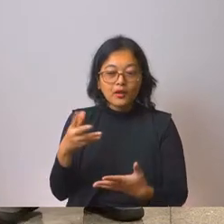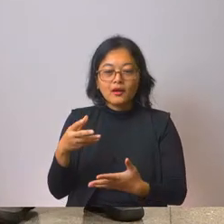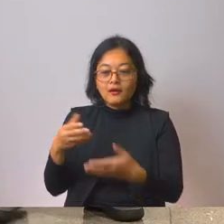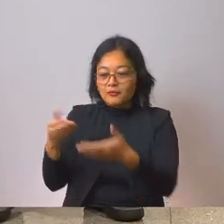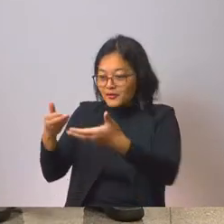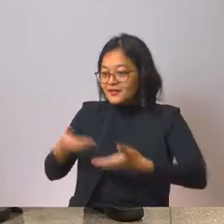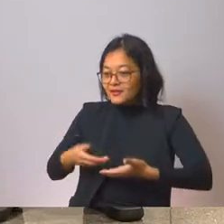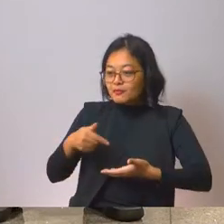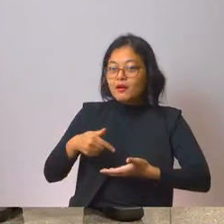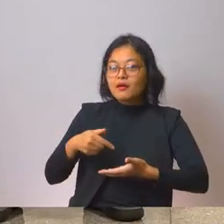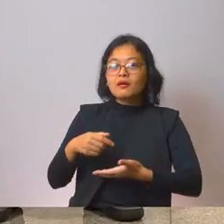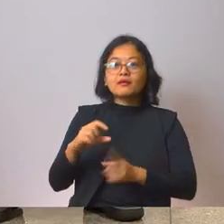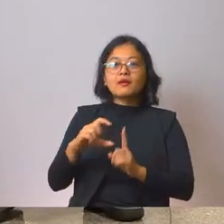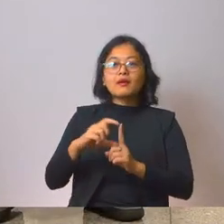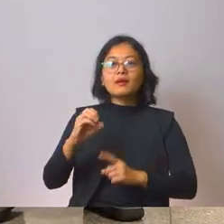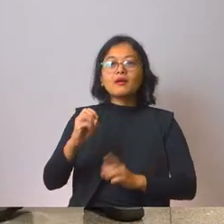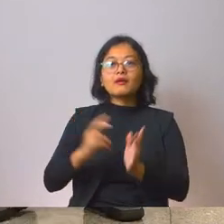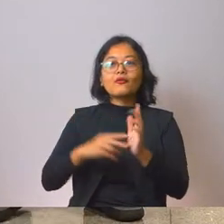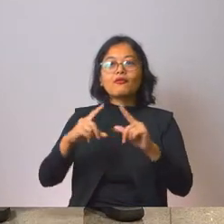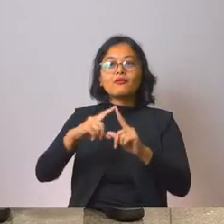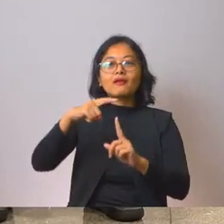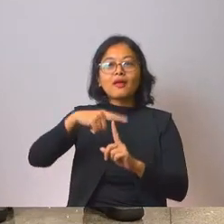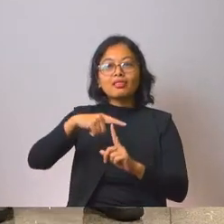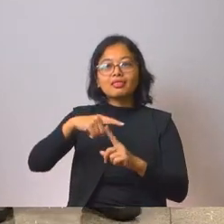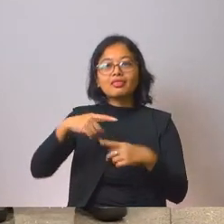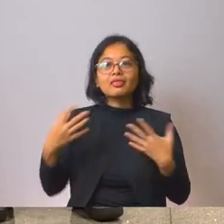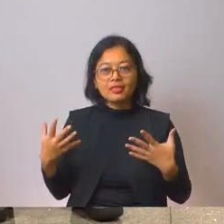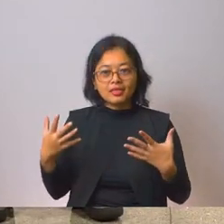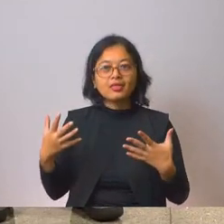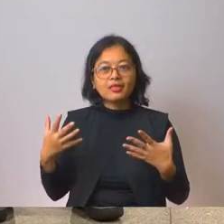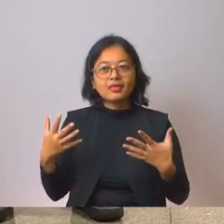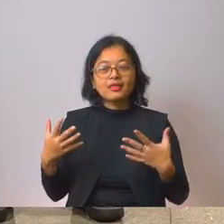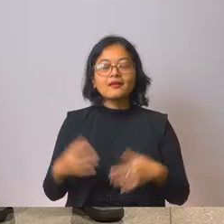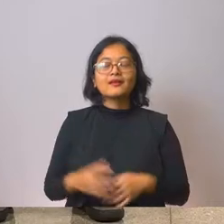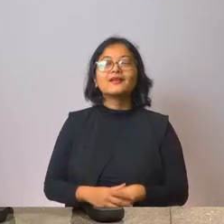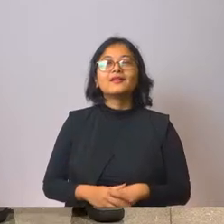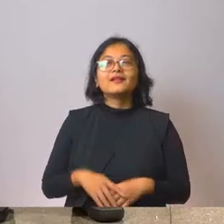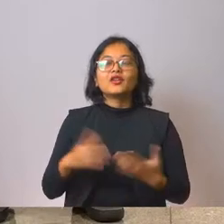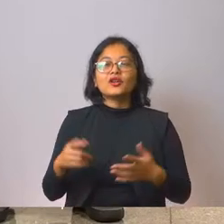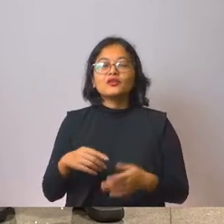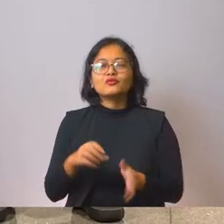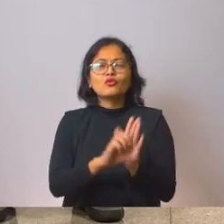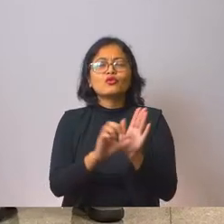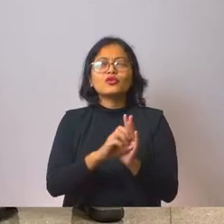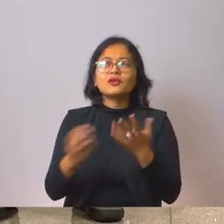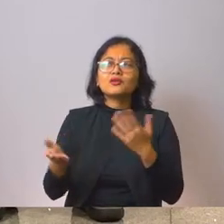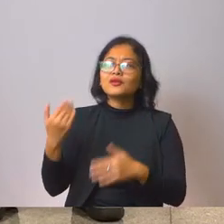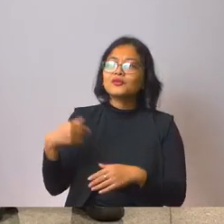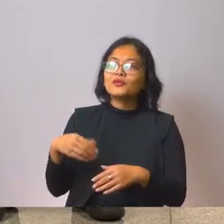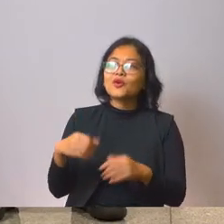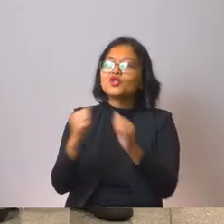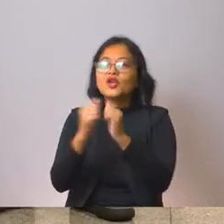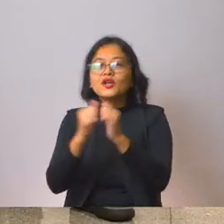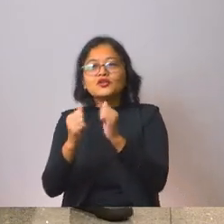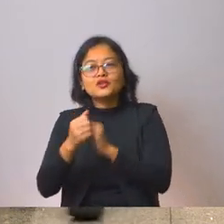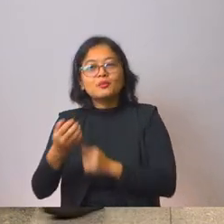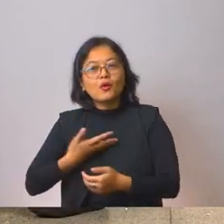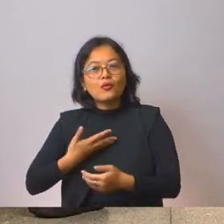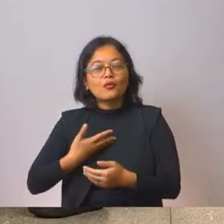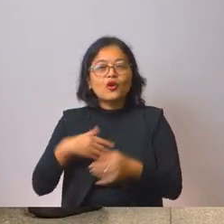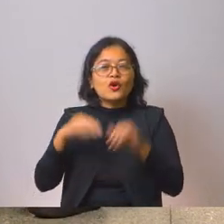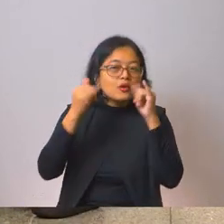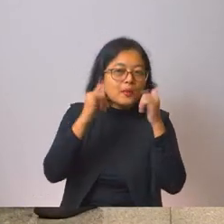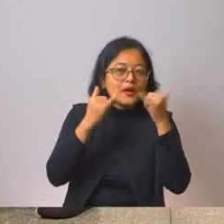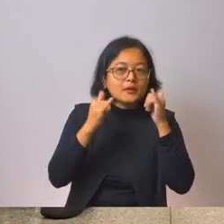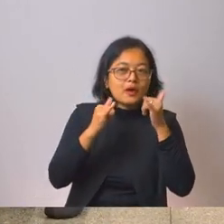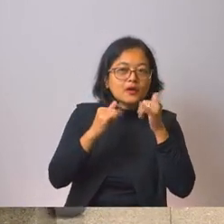mereka, mau ngajak mereka makan malam ini tetapi enggak jadi, janji ini itu anu segala macam, kalau dihitung-hitung janjinya orang tua